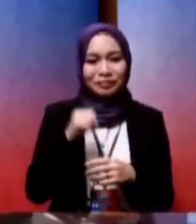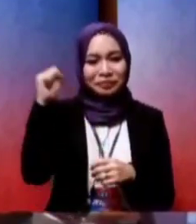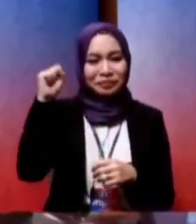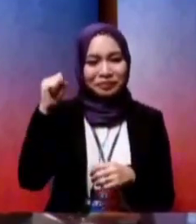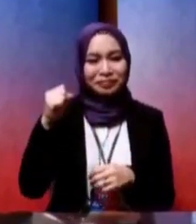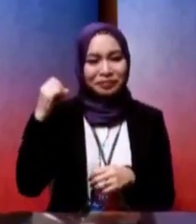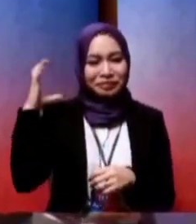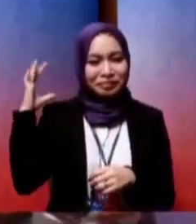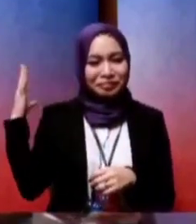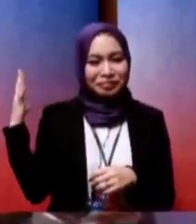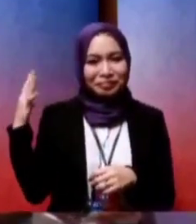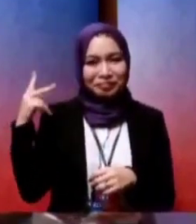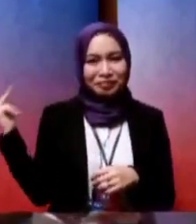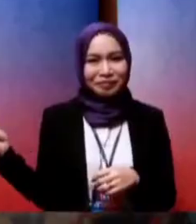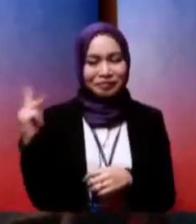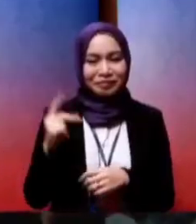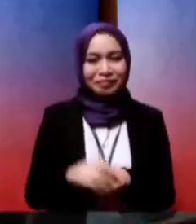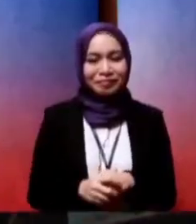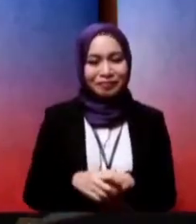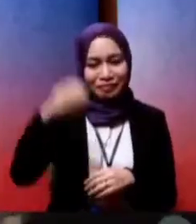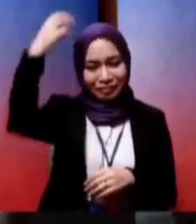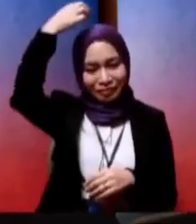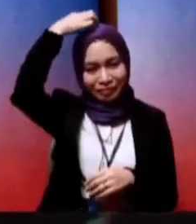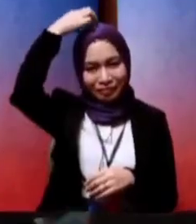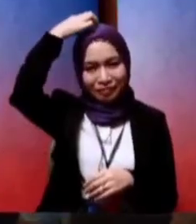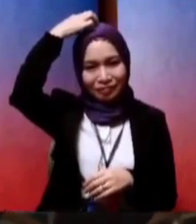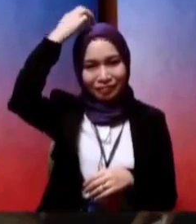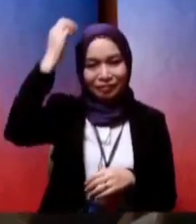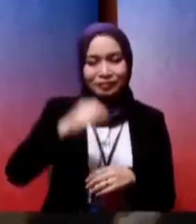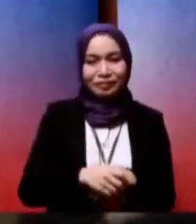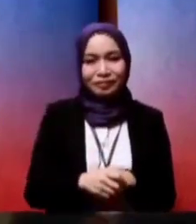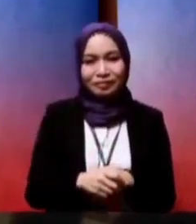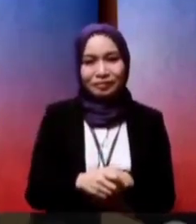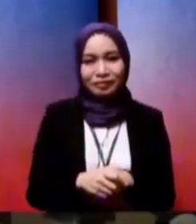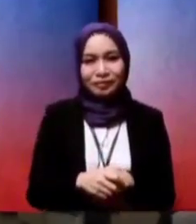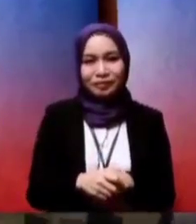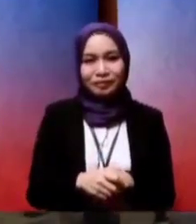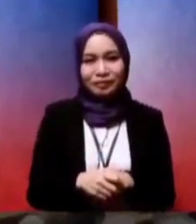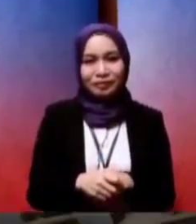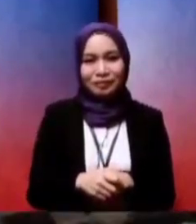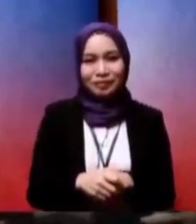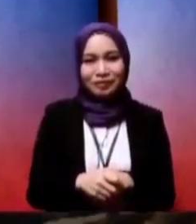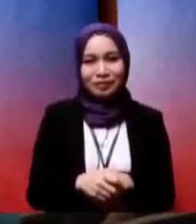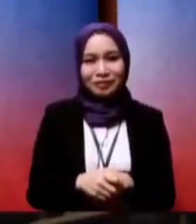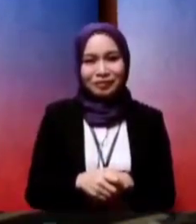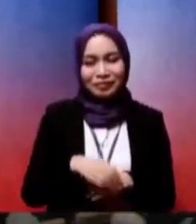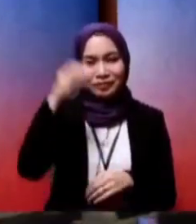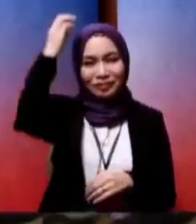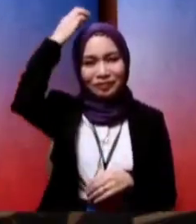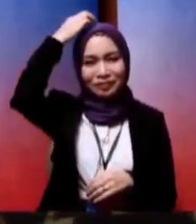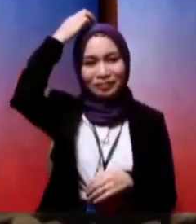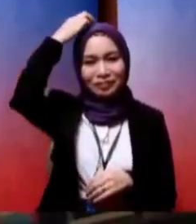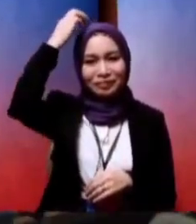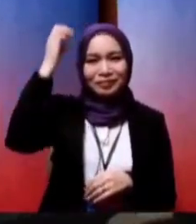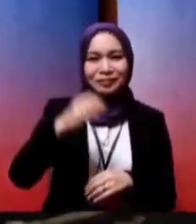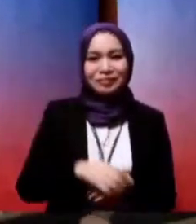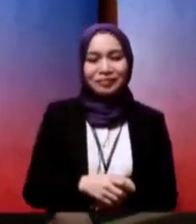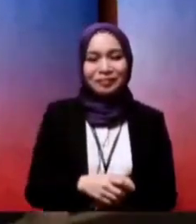oke Negeri Selangor tentulah selangorbat situ k Selangor